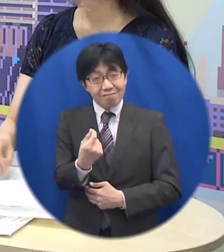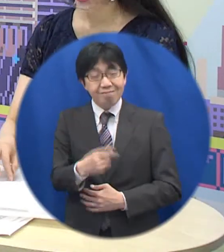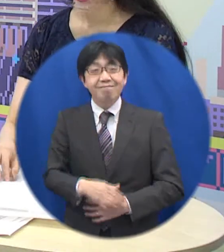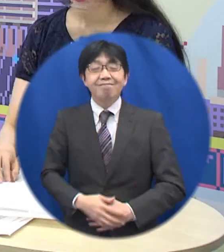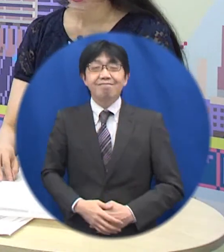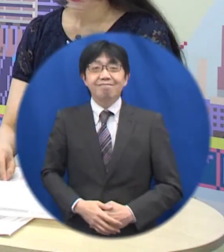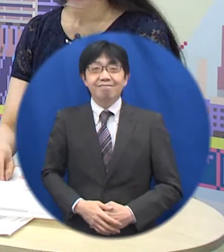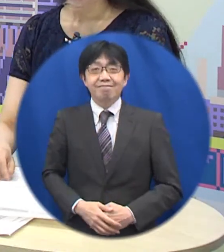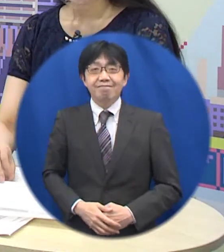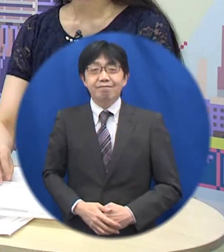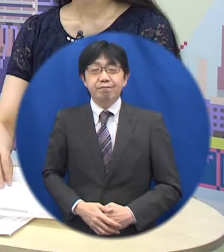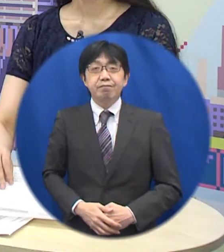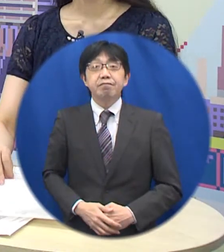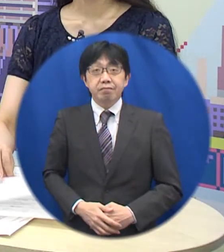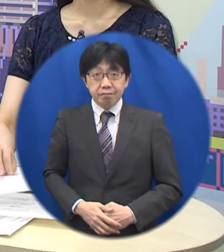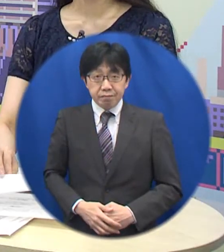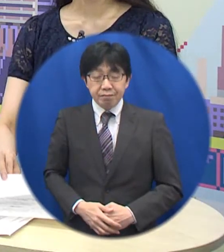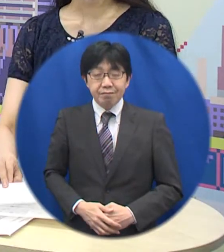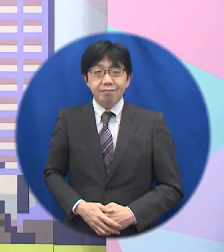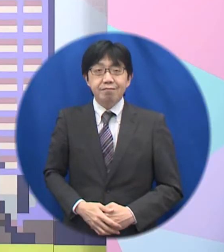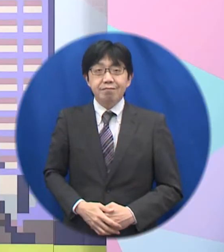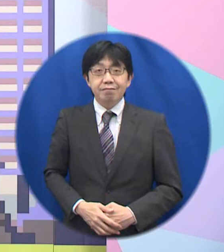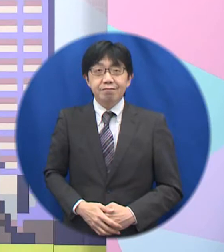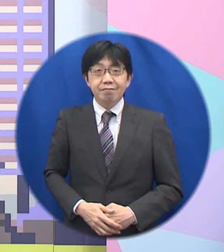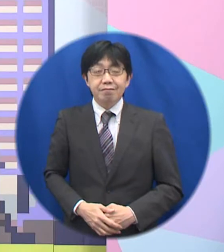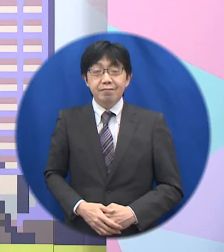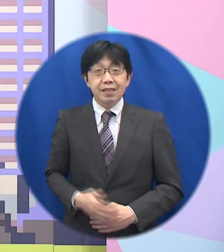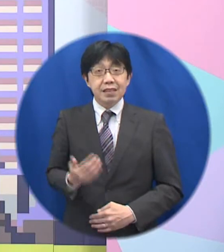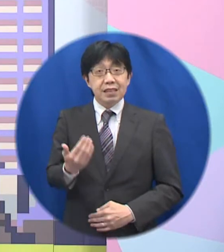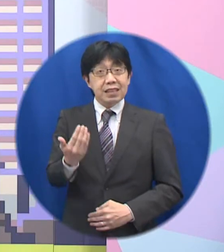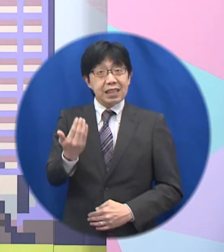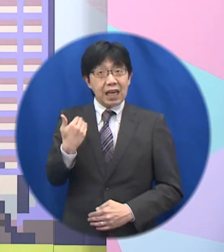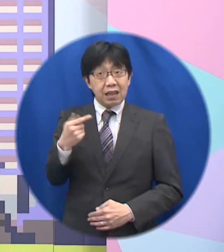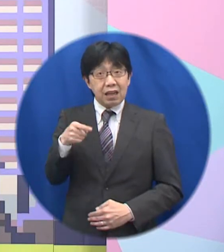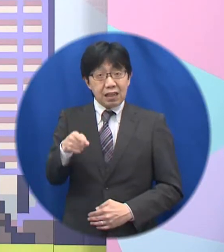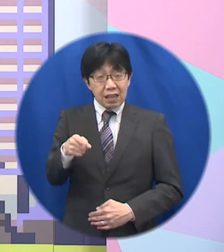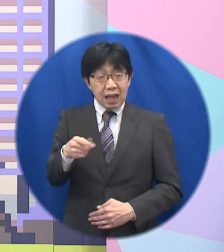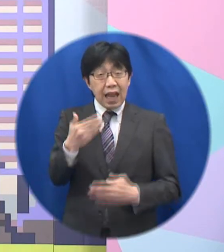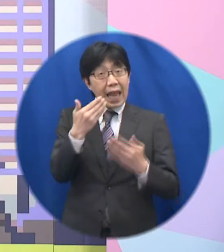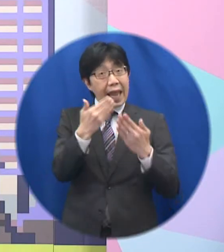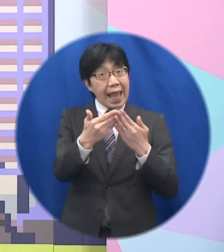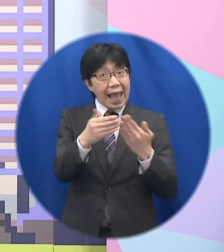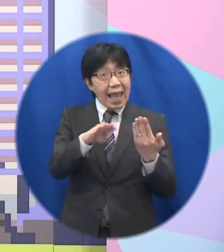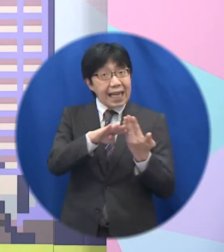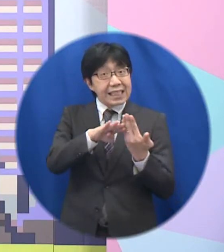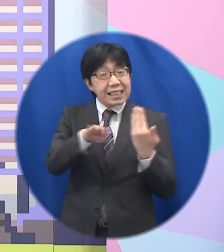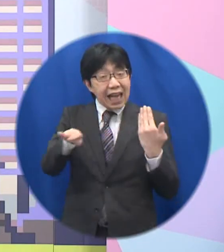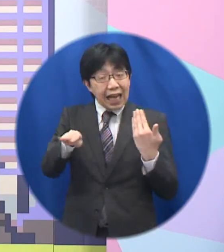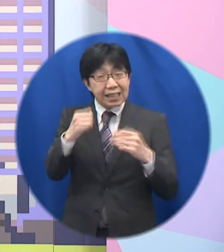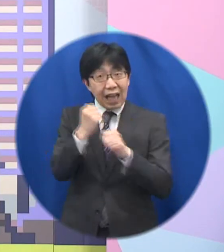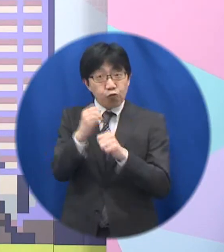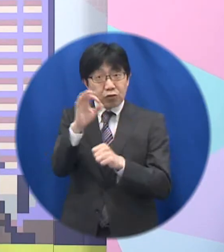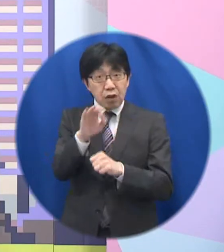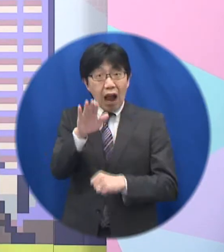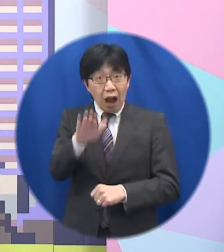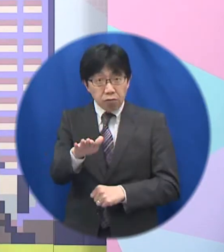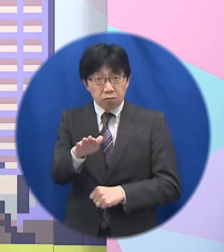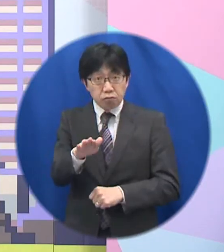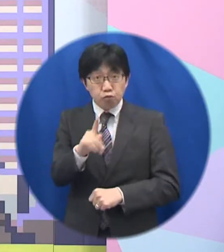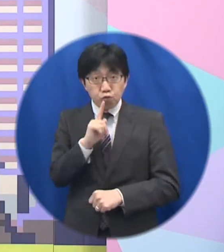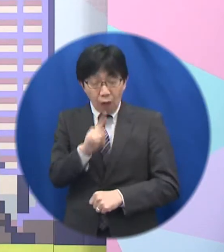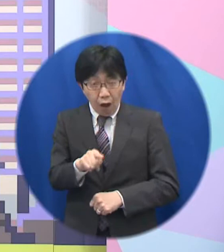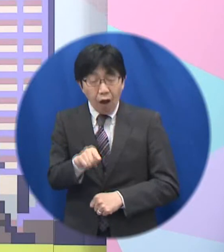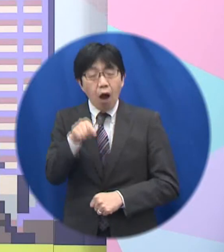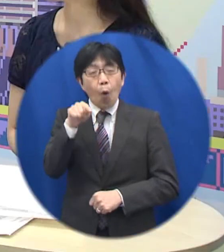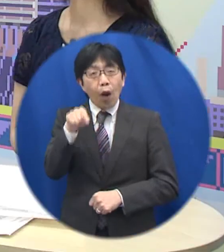い、 さあそれではここで先ほどの絵画以外の作品ということで星田さんにご紹介をお願い